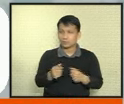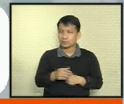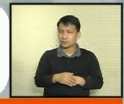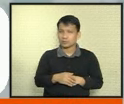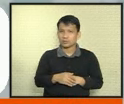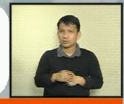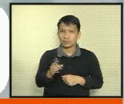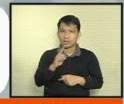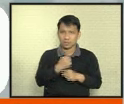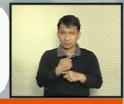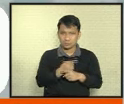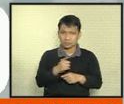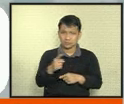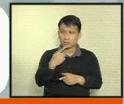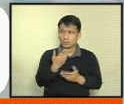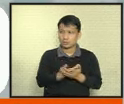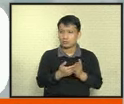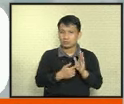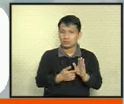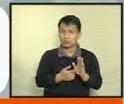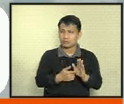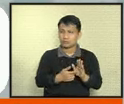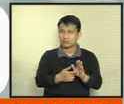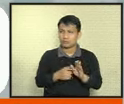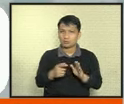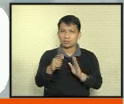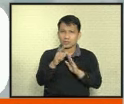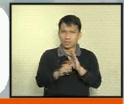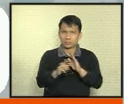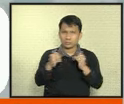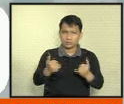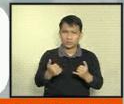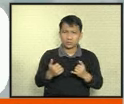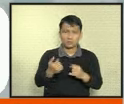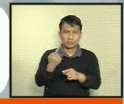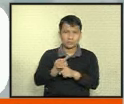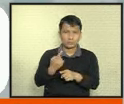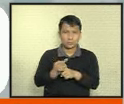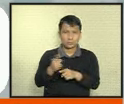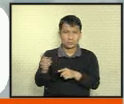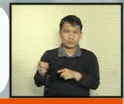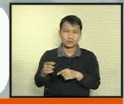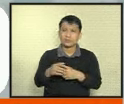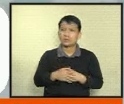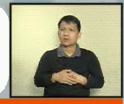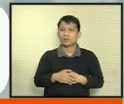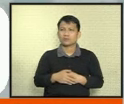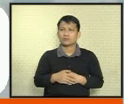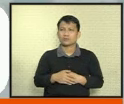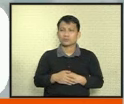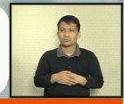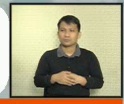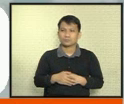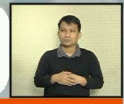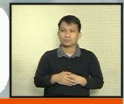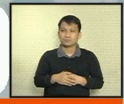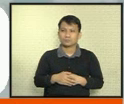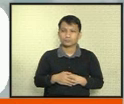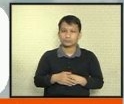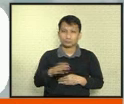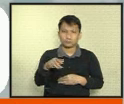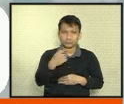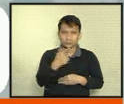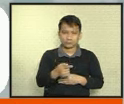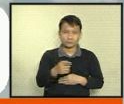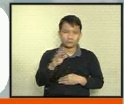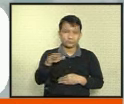kung ano nakabubuti. Para masolve yung problema. Legal at saka kung ano po yung paparable sa dalawa. Opo, opo. Pero mama, gusto ko yung